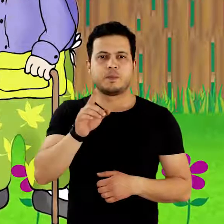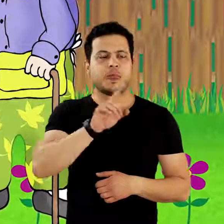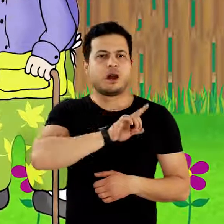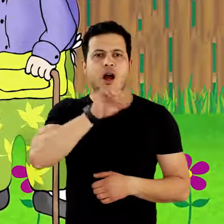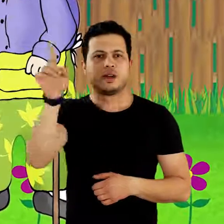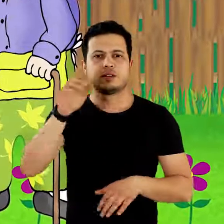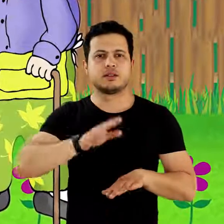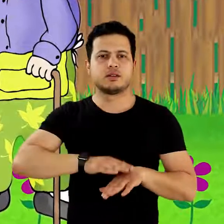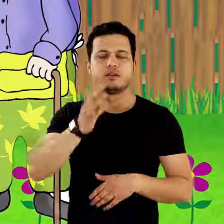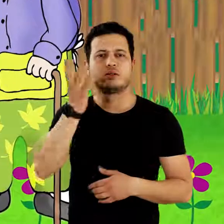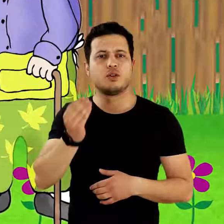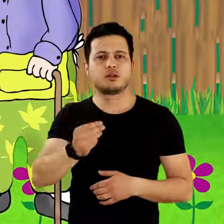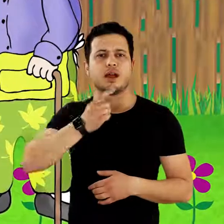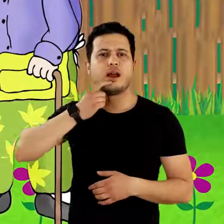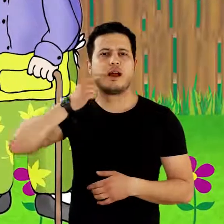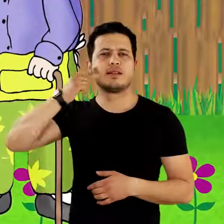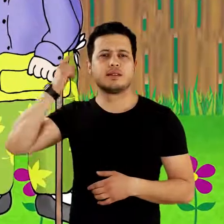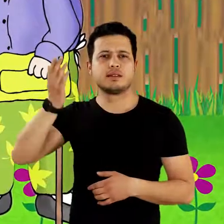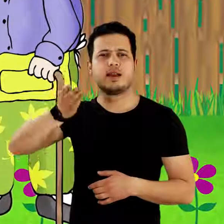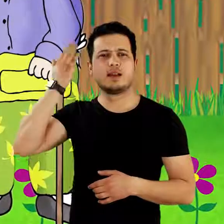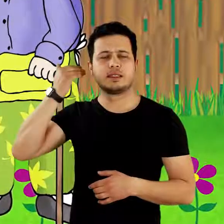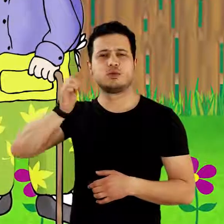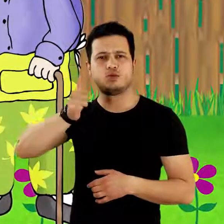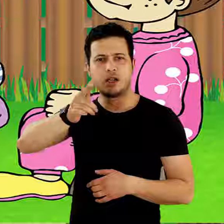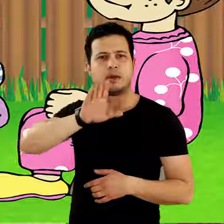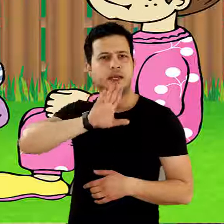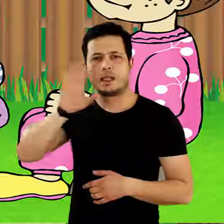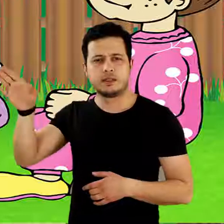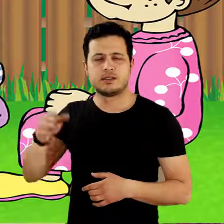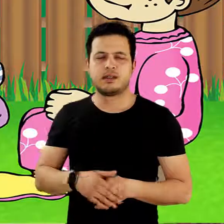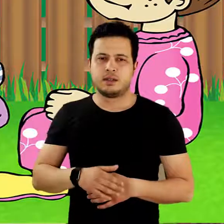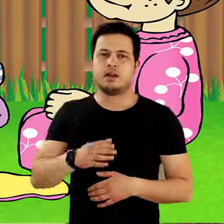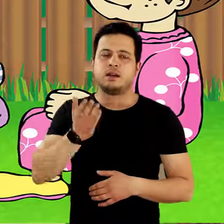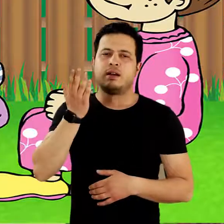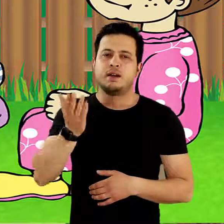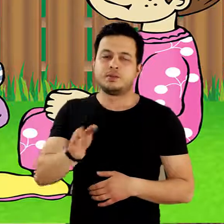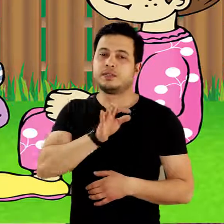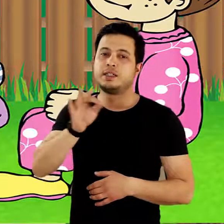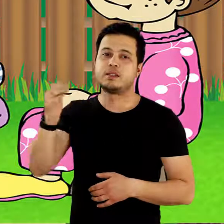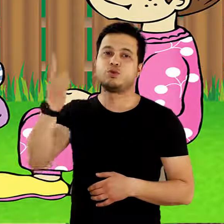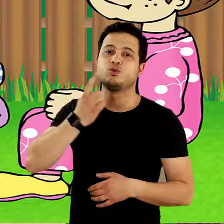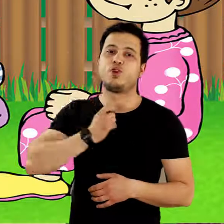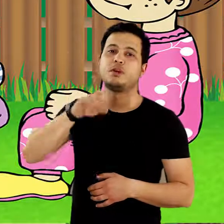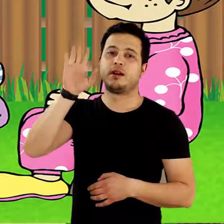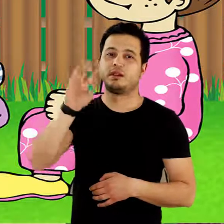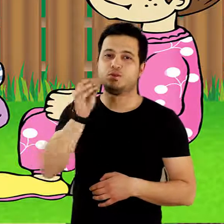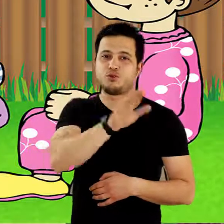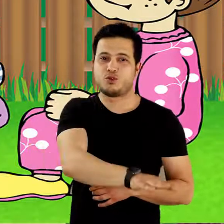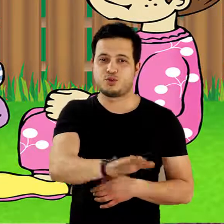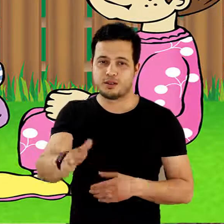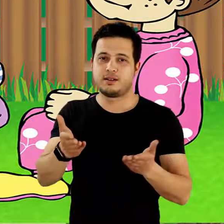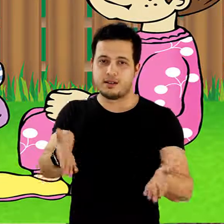Hayırdır bey, yine eski günlere mi daldın? Hiç sorma hatun, bu afacanlar beni